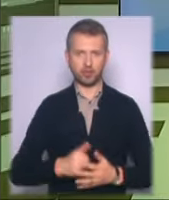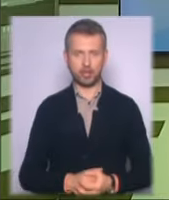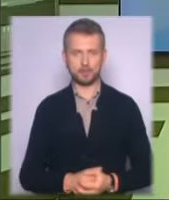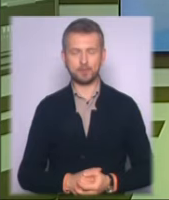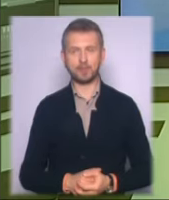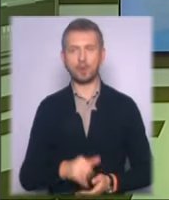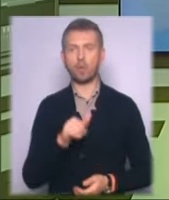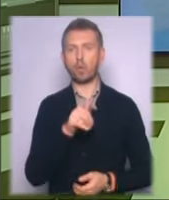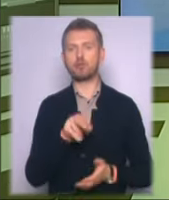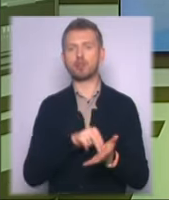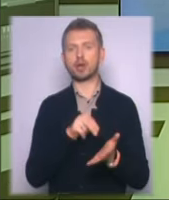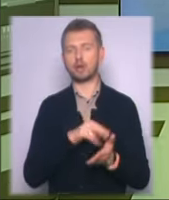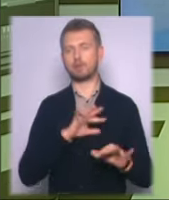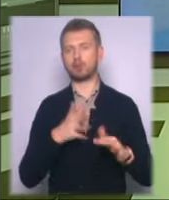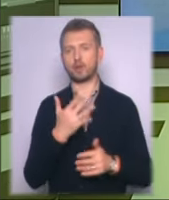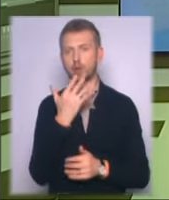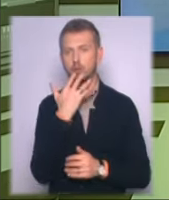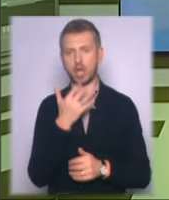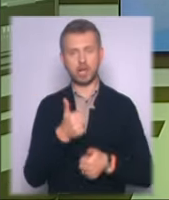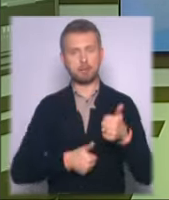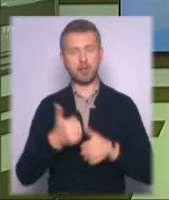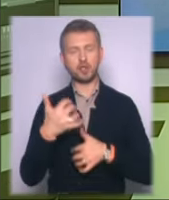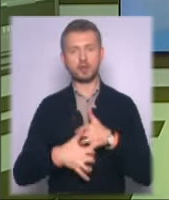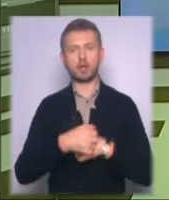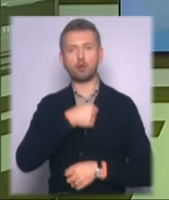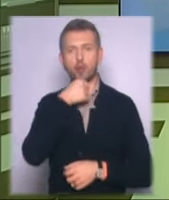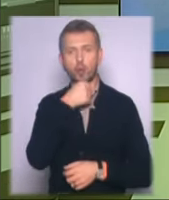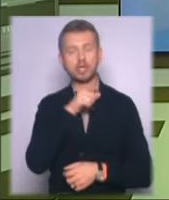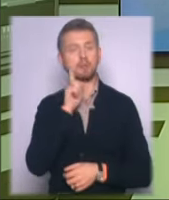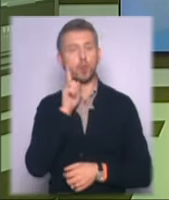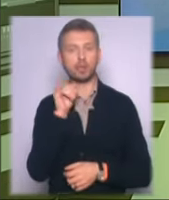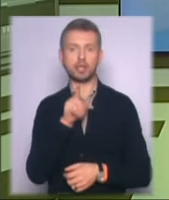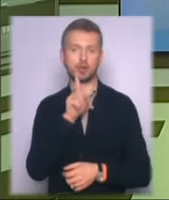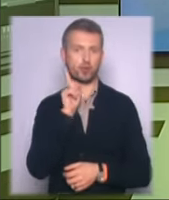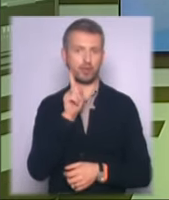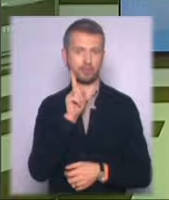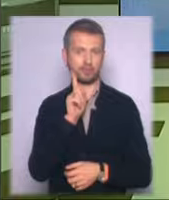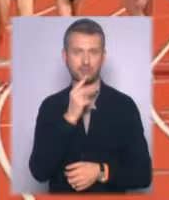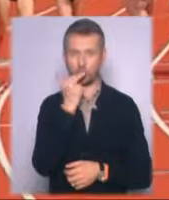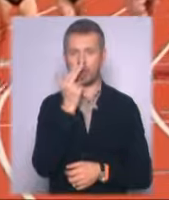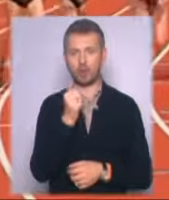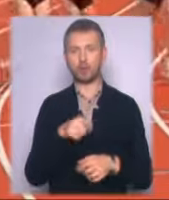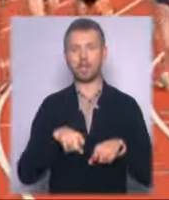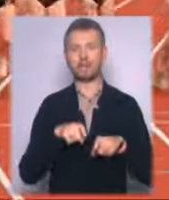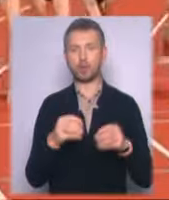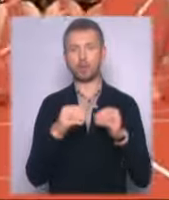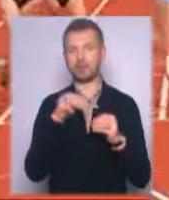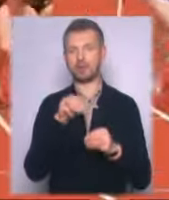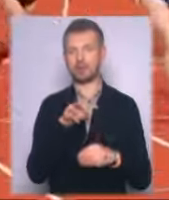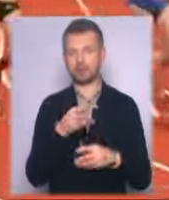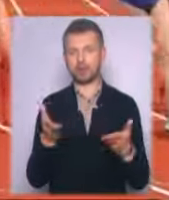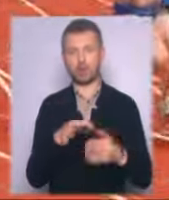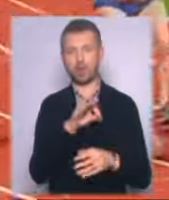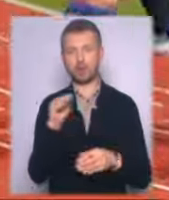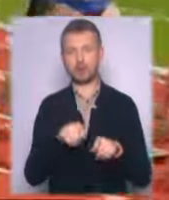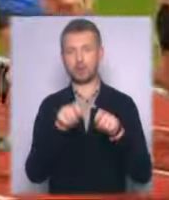У Черкасах відбулася національна першість серед дорослих, молоді та юніорів з бігу на 10 тисяч метрів, яка офіційно